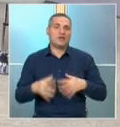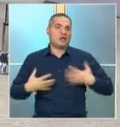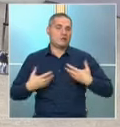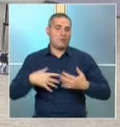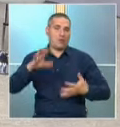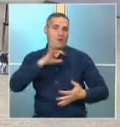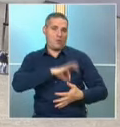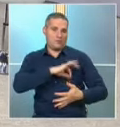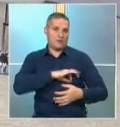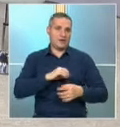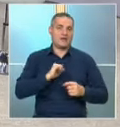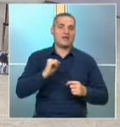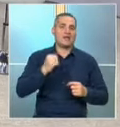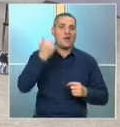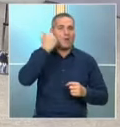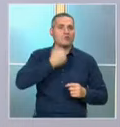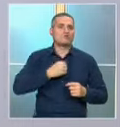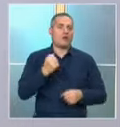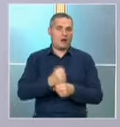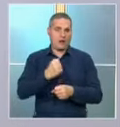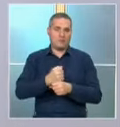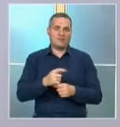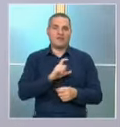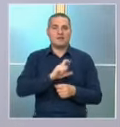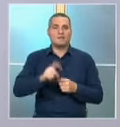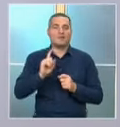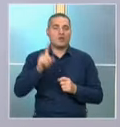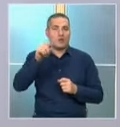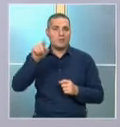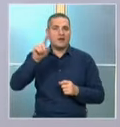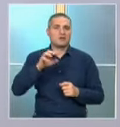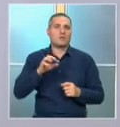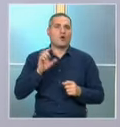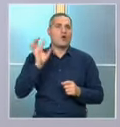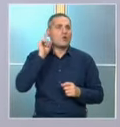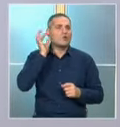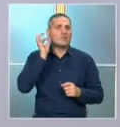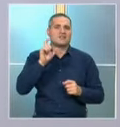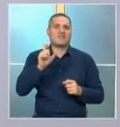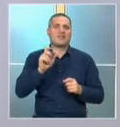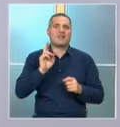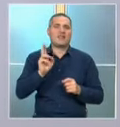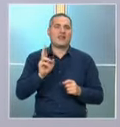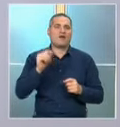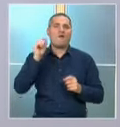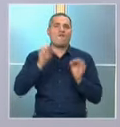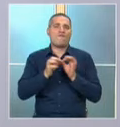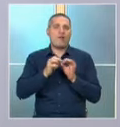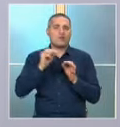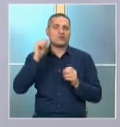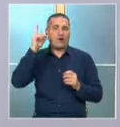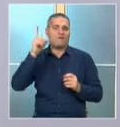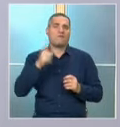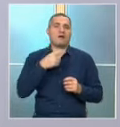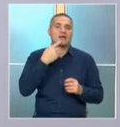ви много успех и ползотворна работа. Седмицата, в която отбелязваме успение на Свети Константин Кирил Философ, ви разказваме